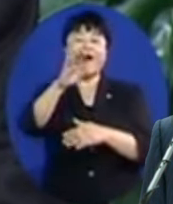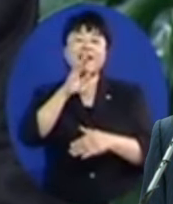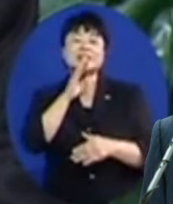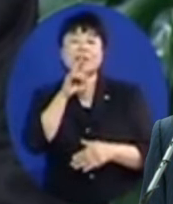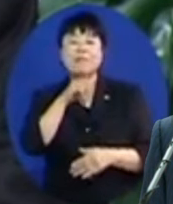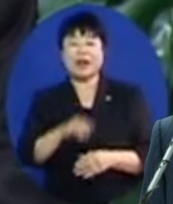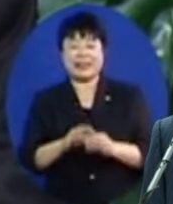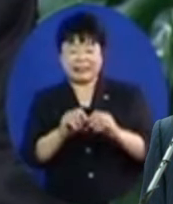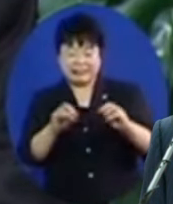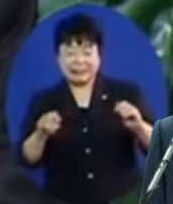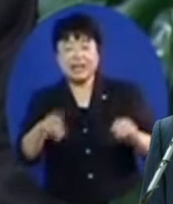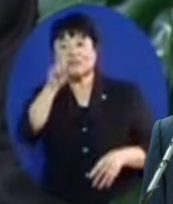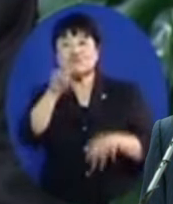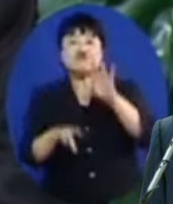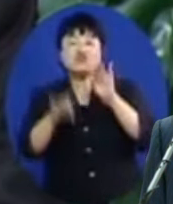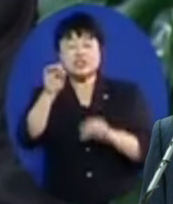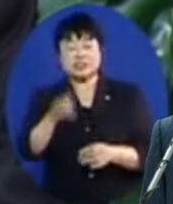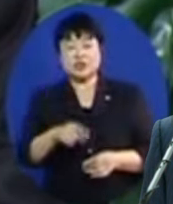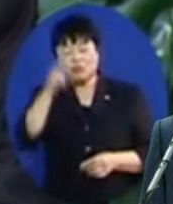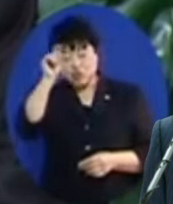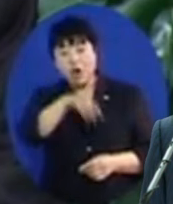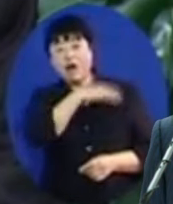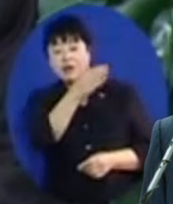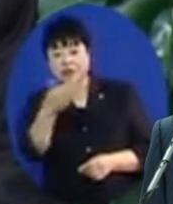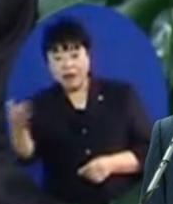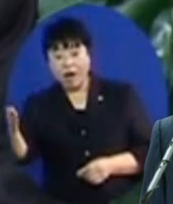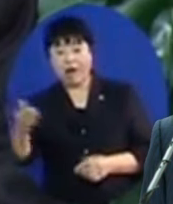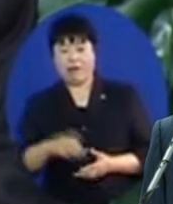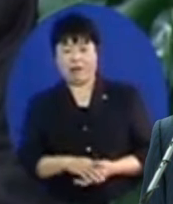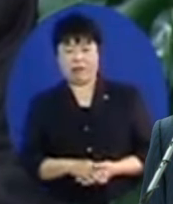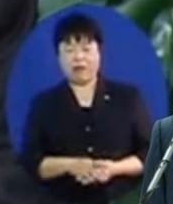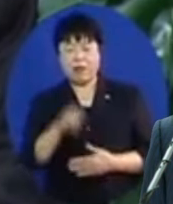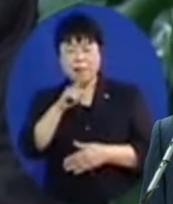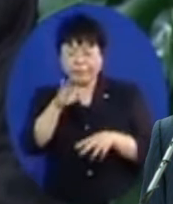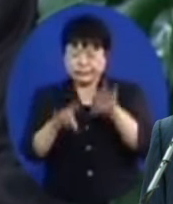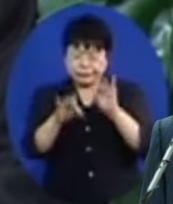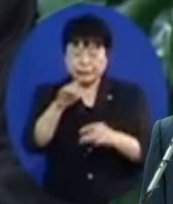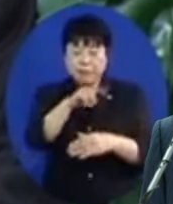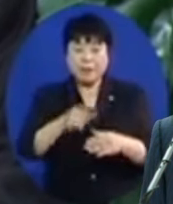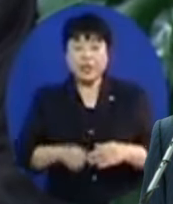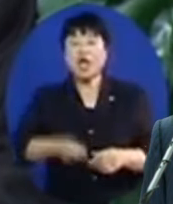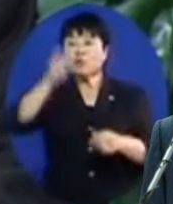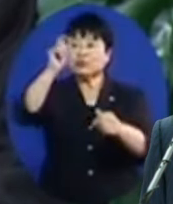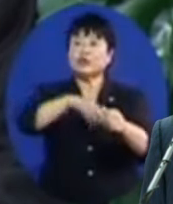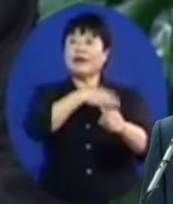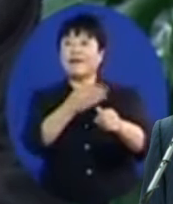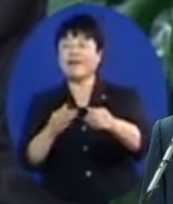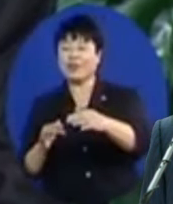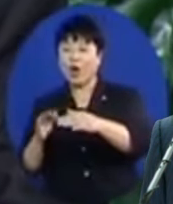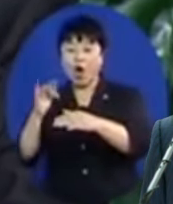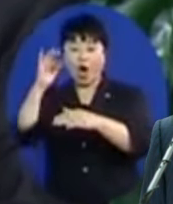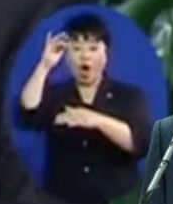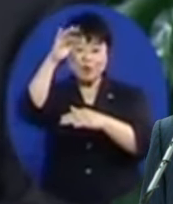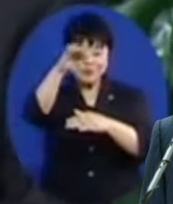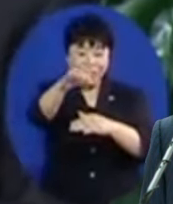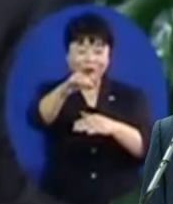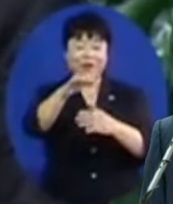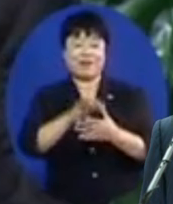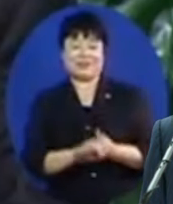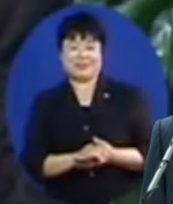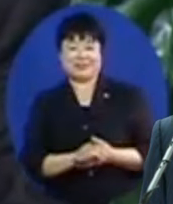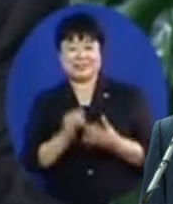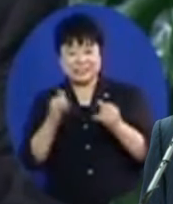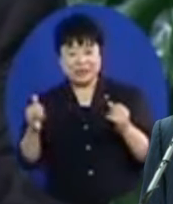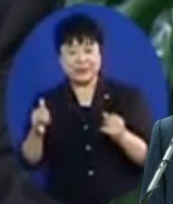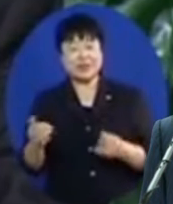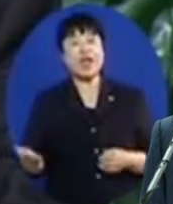마른 땅에 시냇물이 흐르듯이 말라 비틀어진 그 마음에 시냇물이 흐르기 시작했습니다. 흥 나서